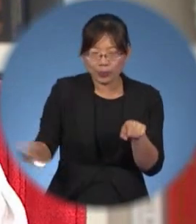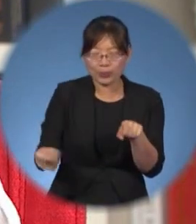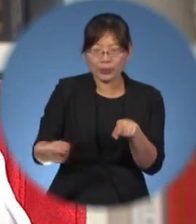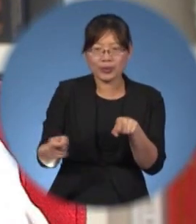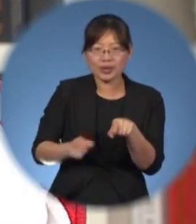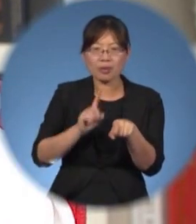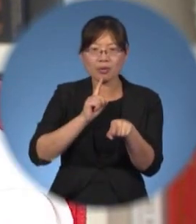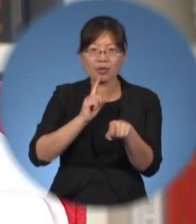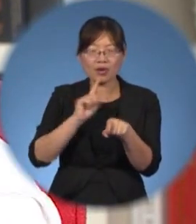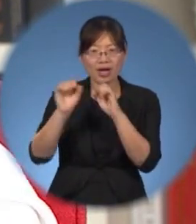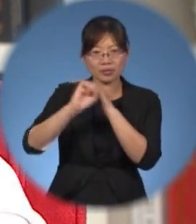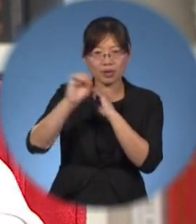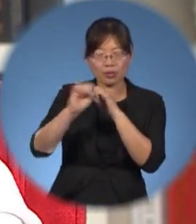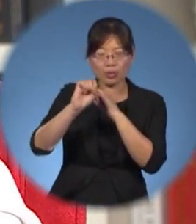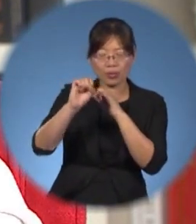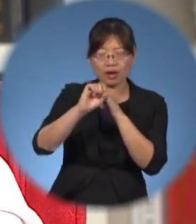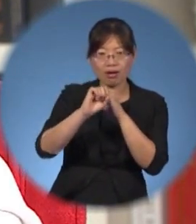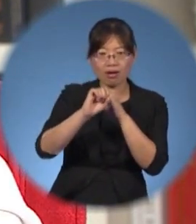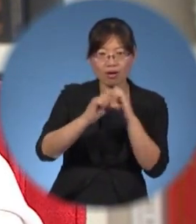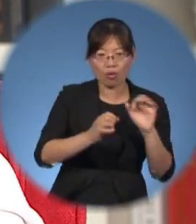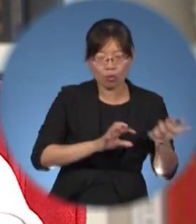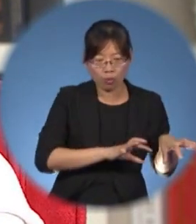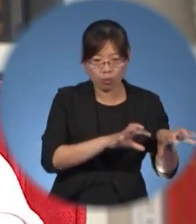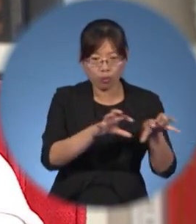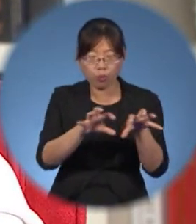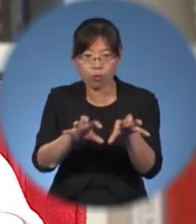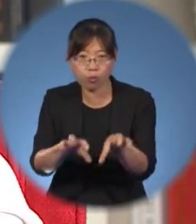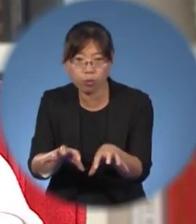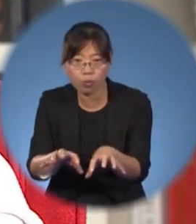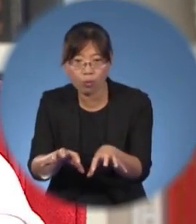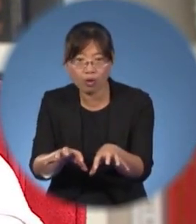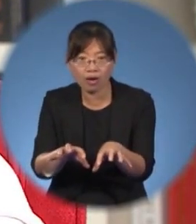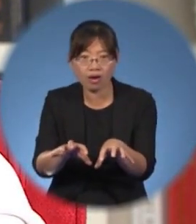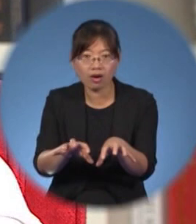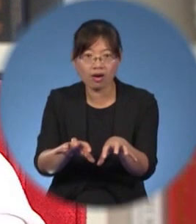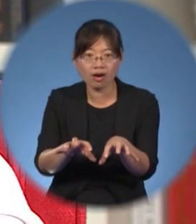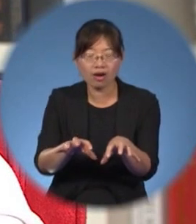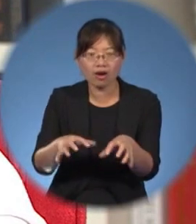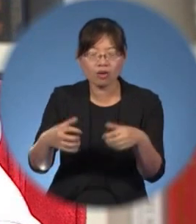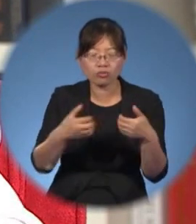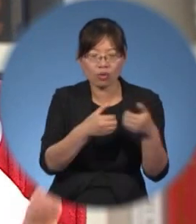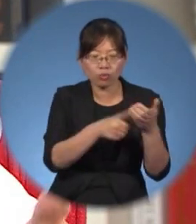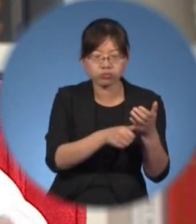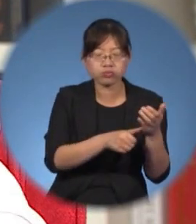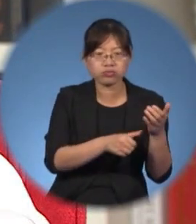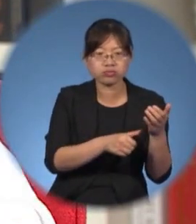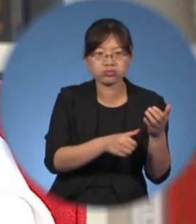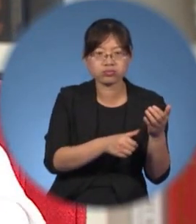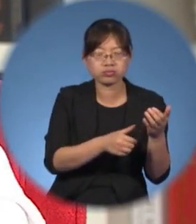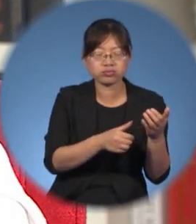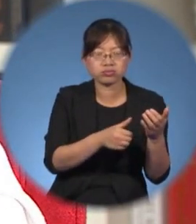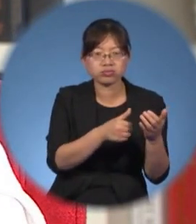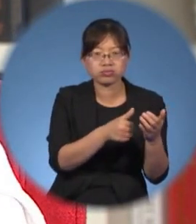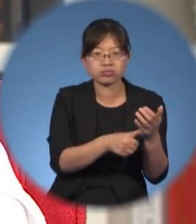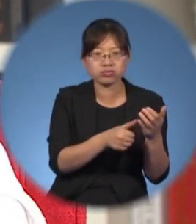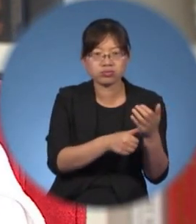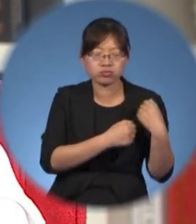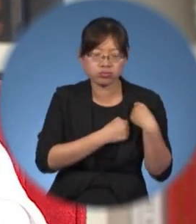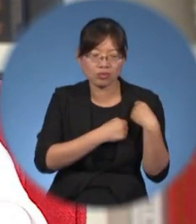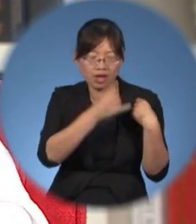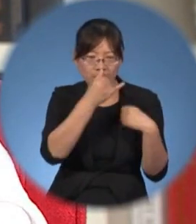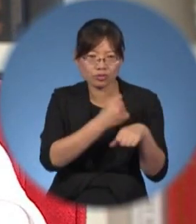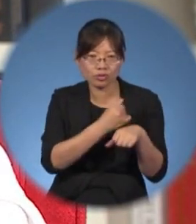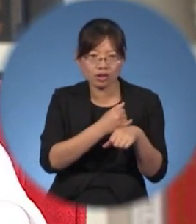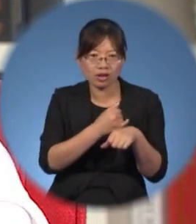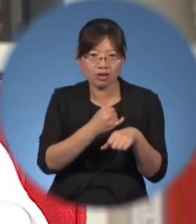그냥 뭐 나팔 불면서 나오면 토벌어라 나오는 거니까 그 사람들은 무기를 가졌고 우리는 뭐 그렇지 않으니까 또